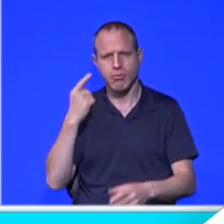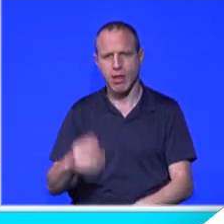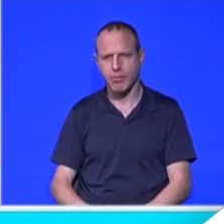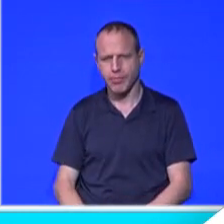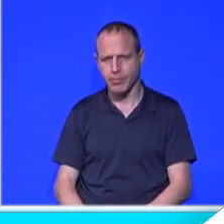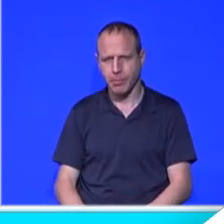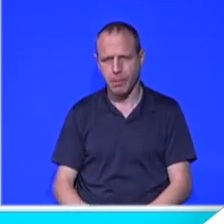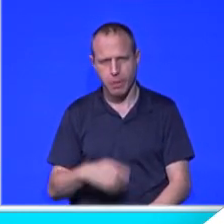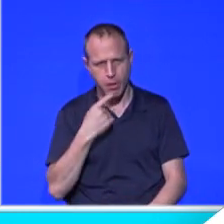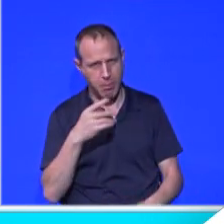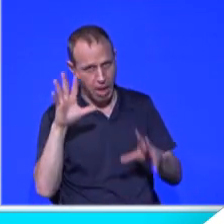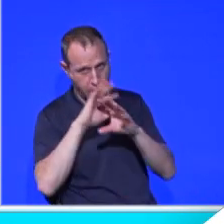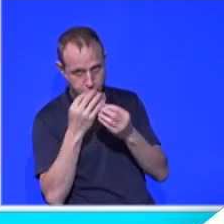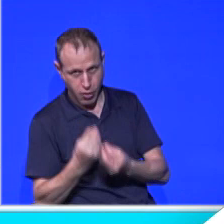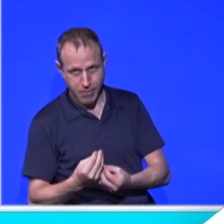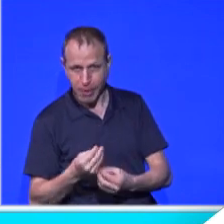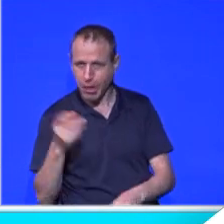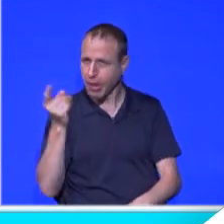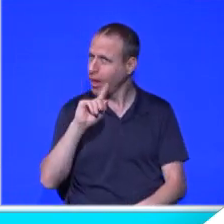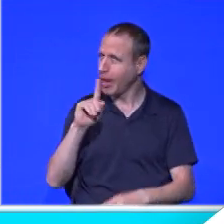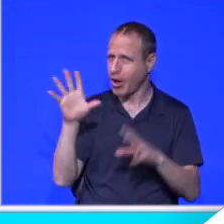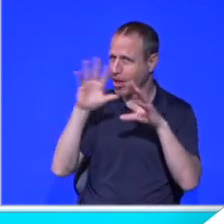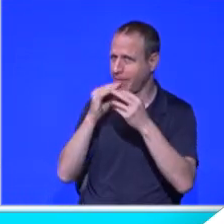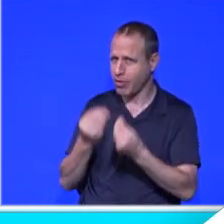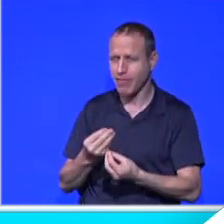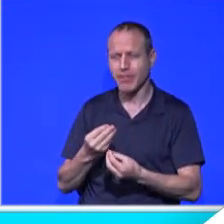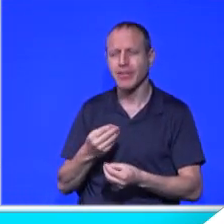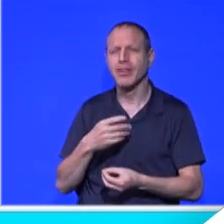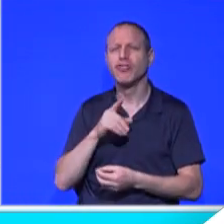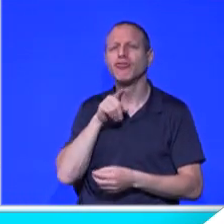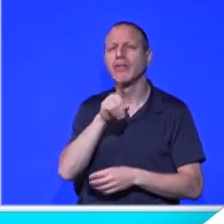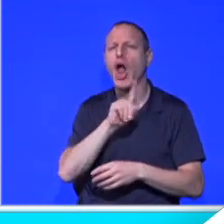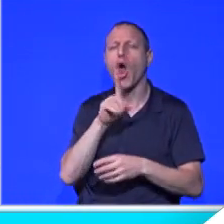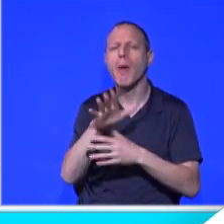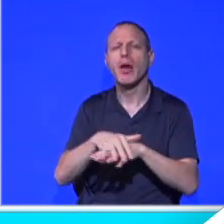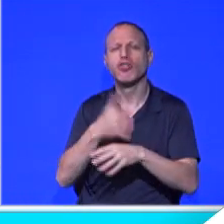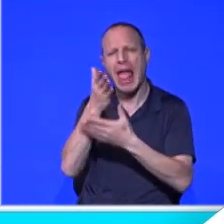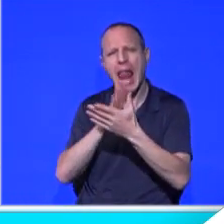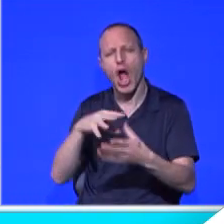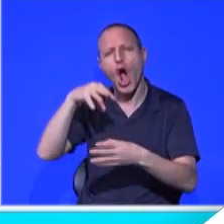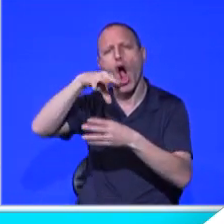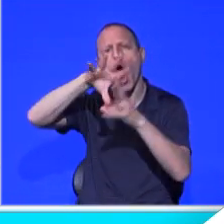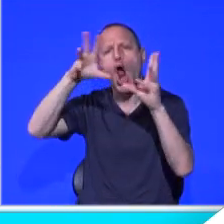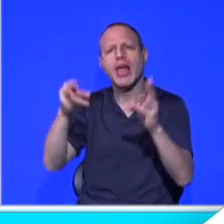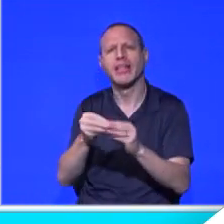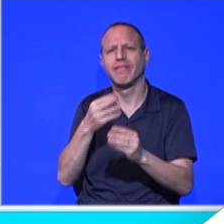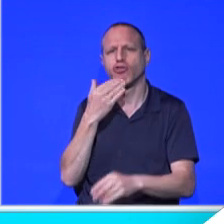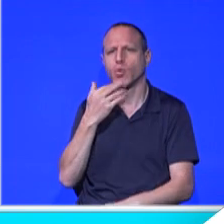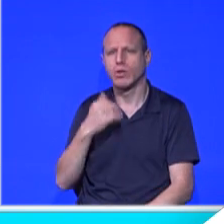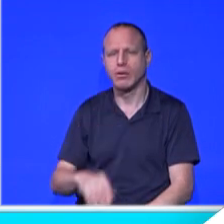מה, שאומר ערב טוב? לא, לא ערב טוב, אלא על כך שאינך מרגיש חלק מהקולקטיב היהודי.